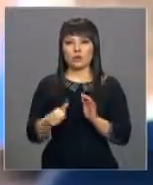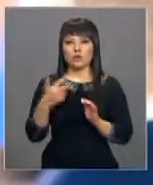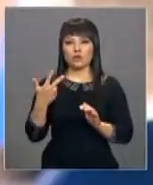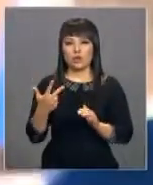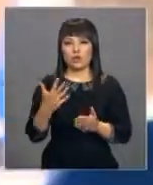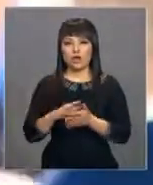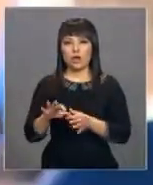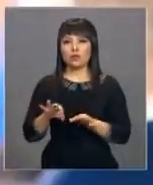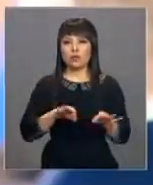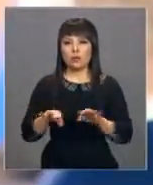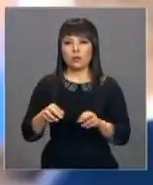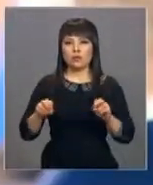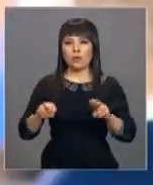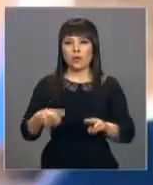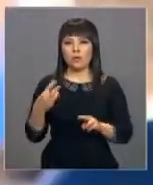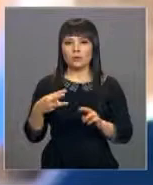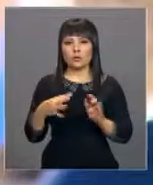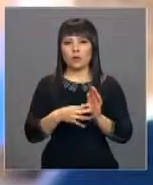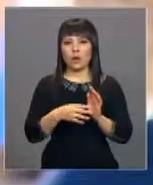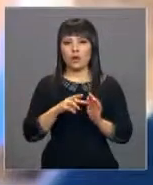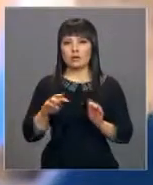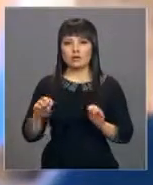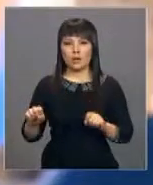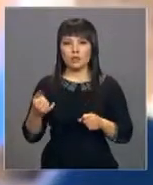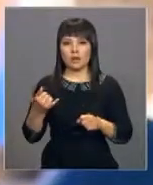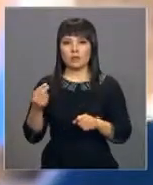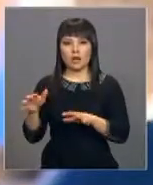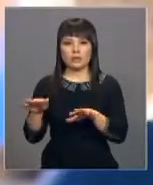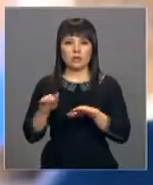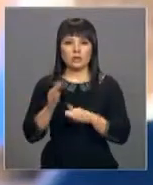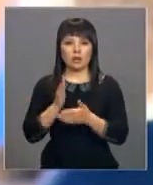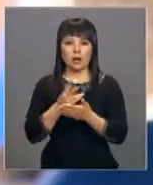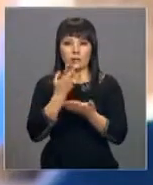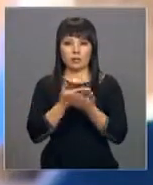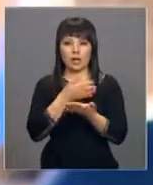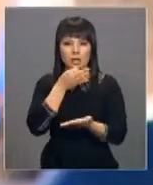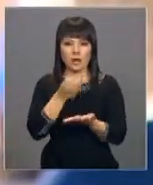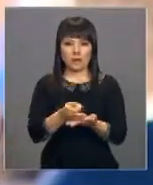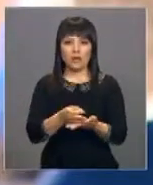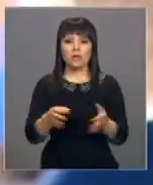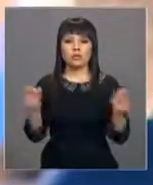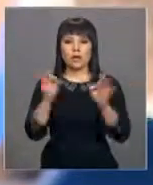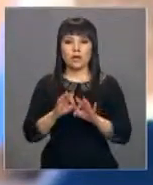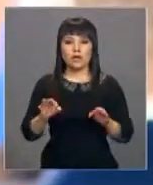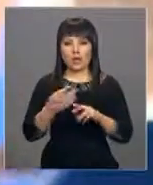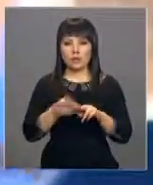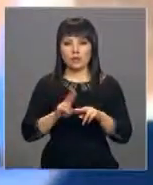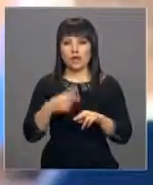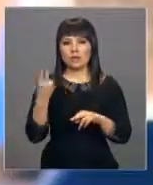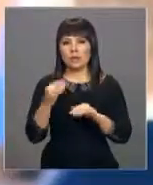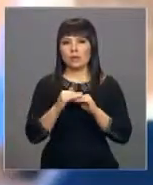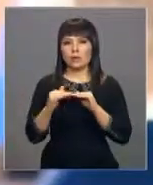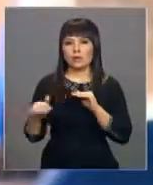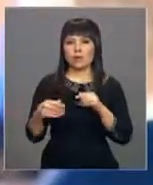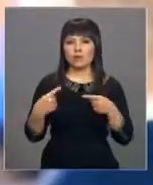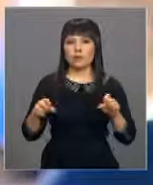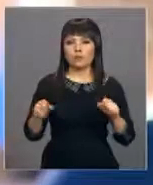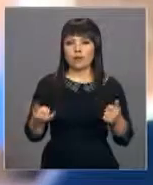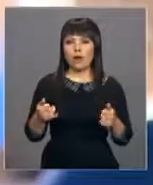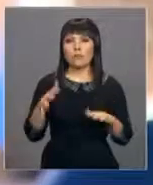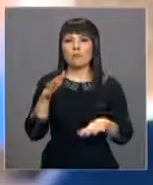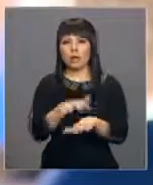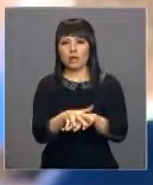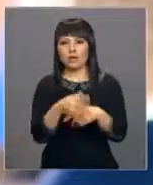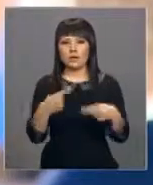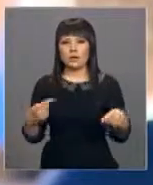жобаға 39,5 миллиард теңге көлемінде несие алынған. Негізі ешқандай екінші деңгейлі банк немесе қаржы